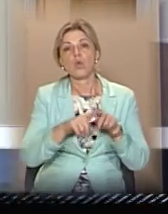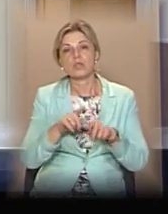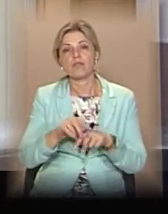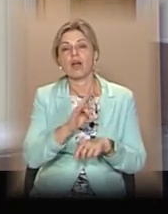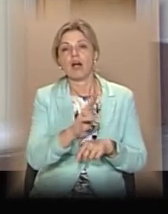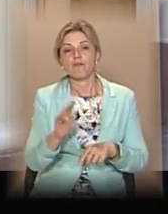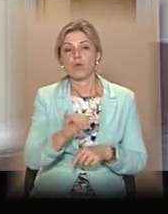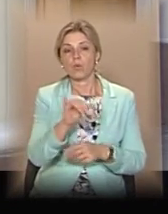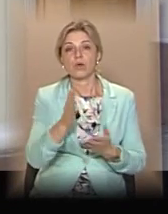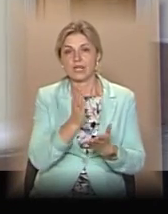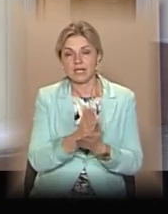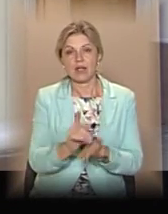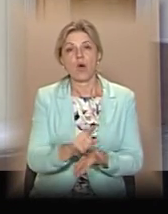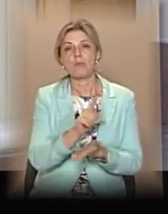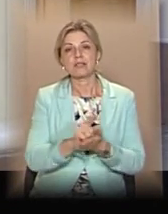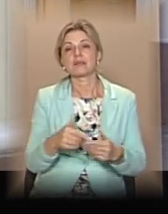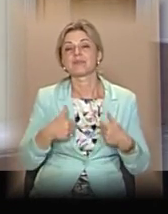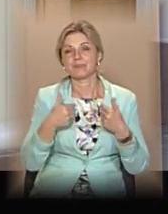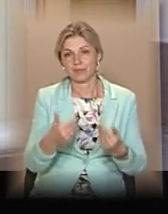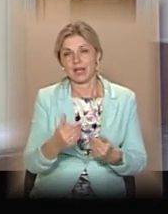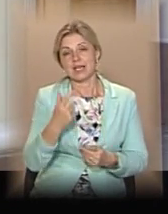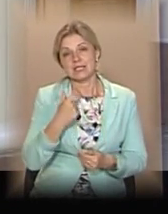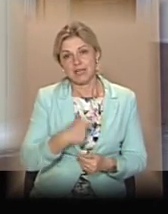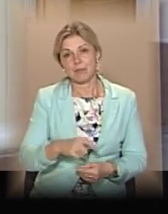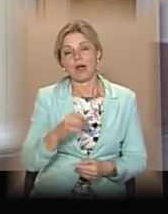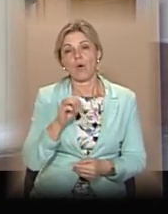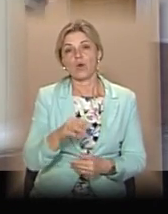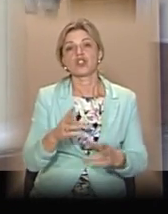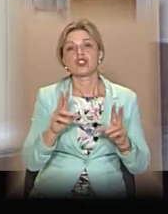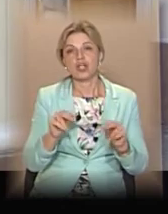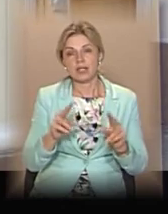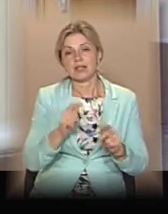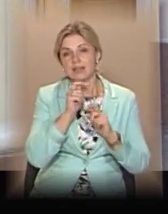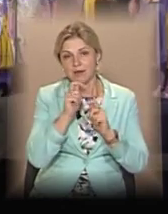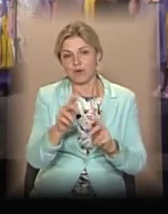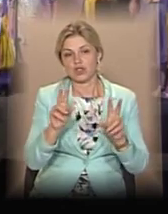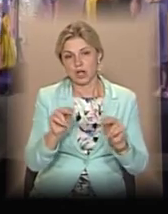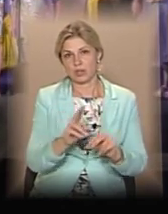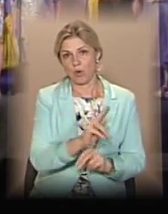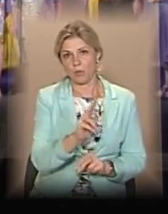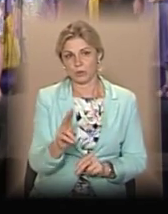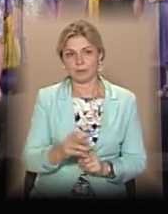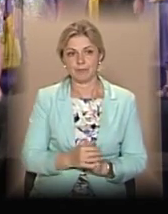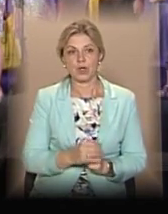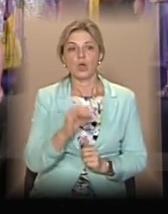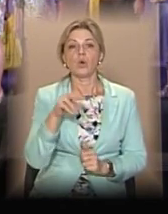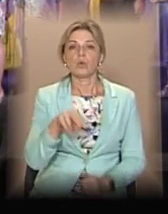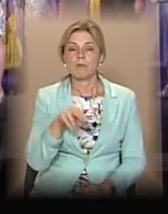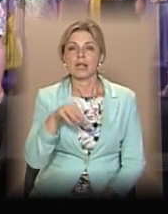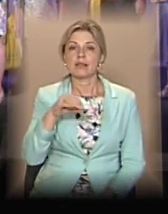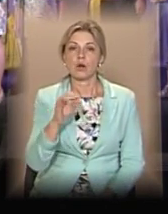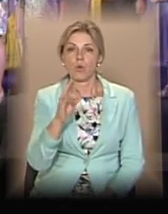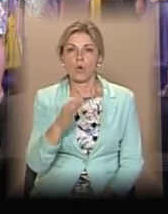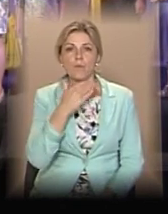є, обов'язково привітайте. І привітайте себе від щастя, дарувати щастя комусь. Людмила Тарко багато років